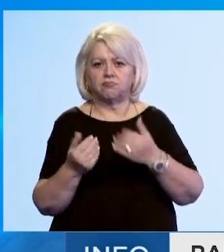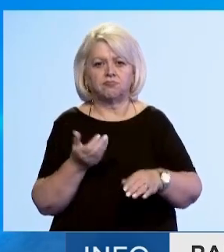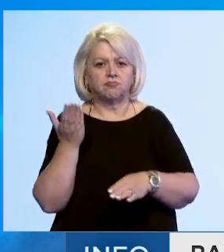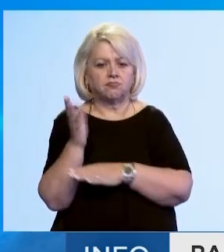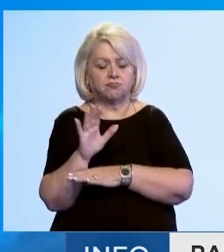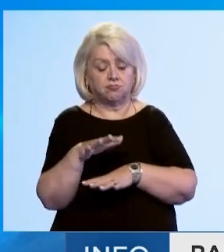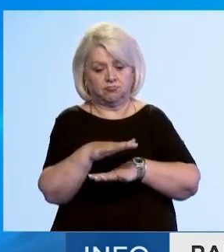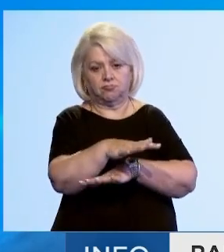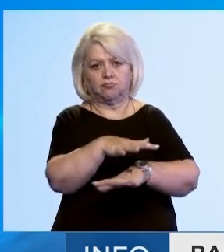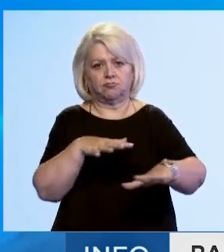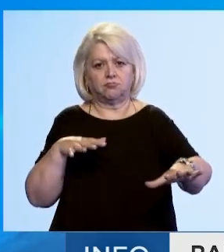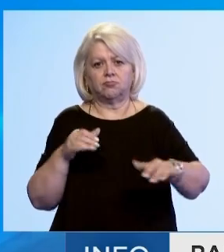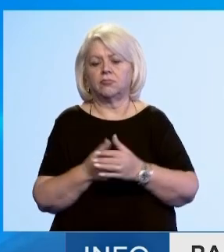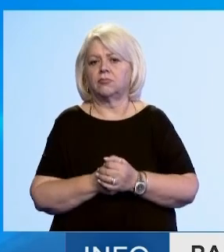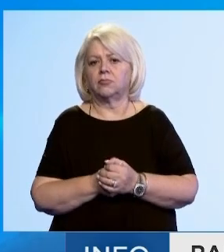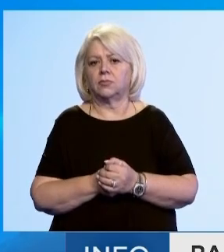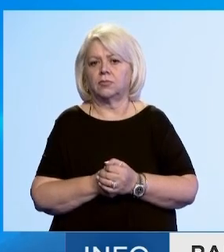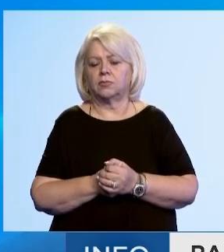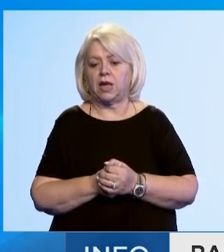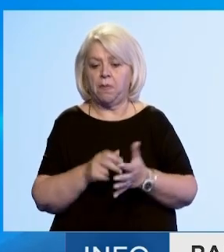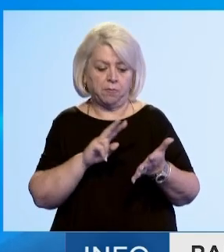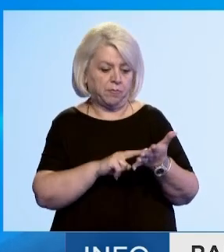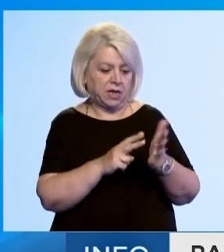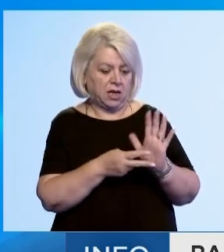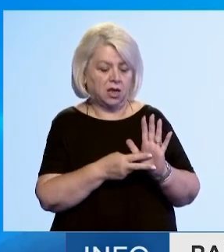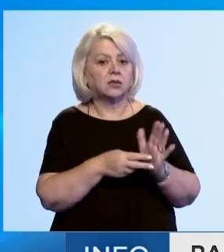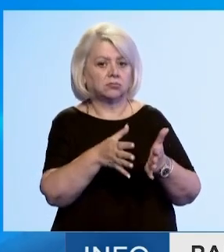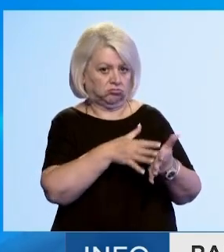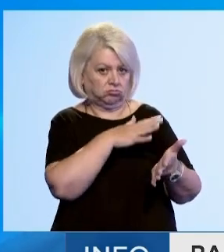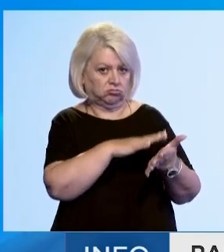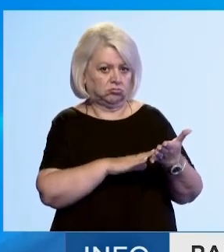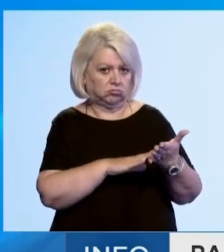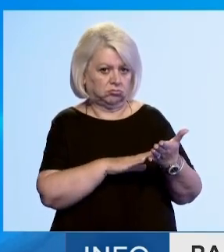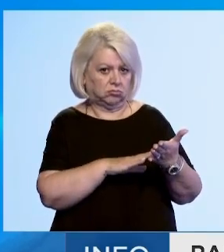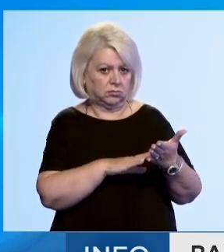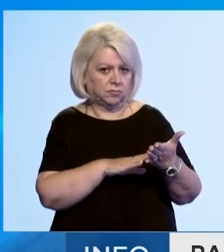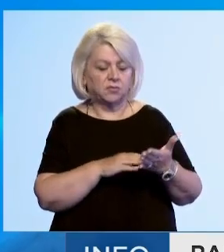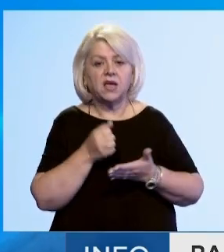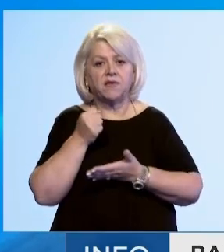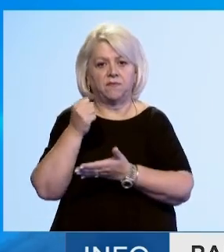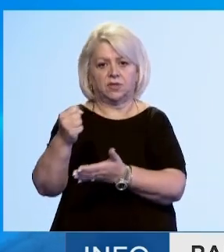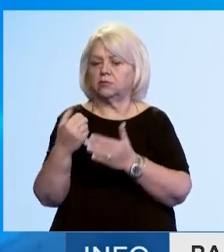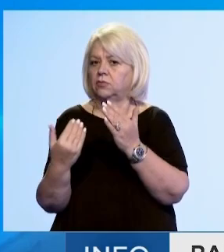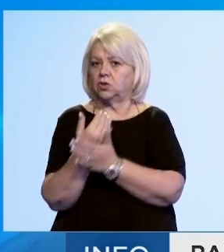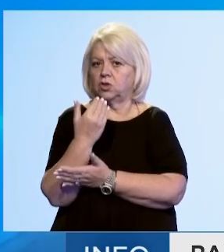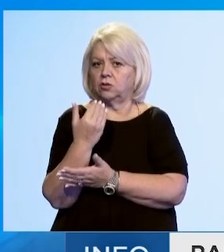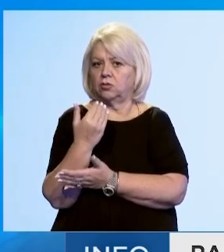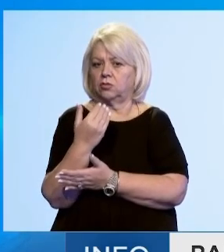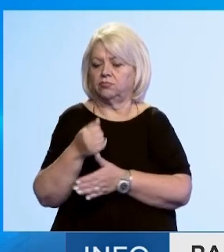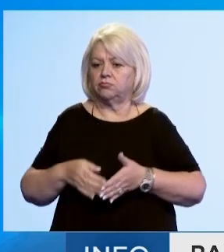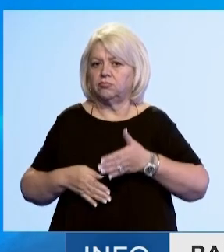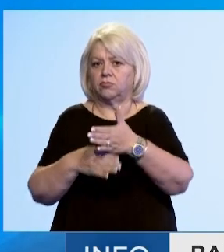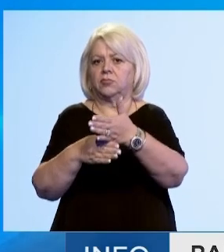jetë edhe plani i një financimi të ri dhe një mbështetje